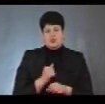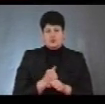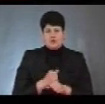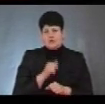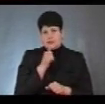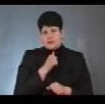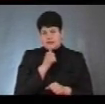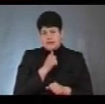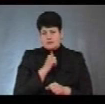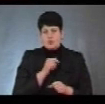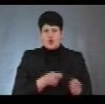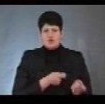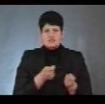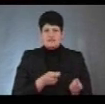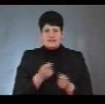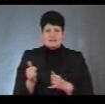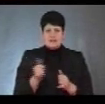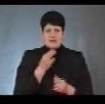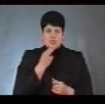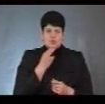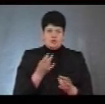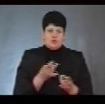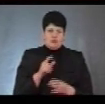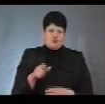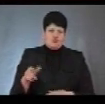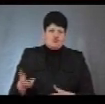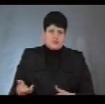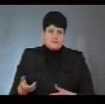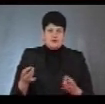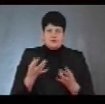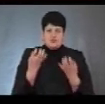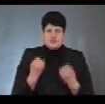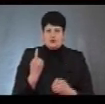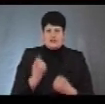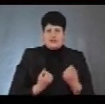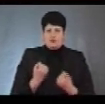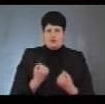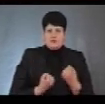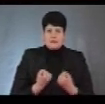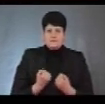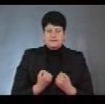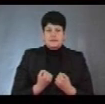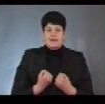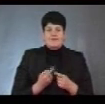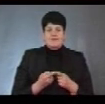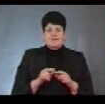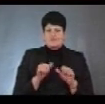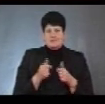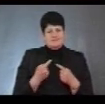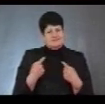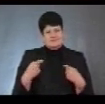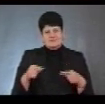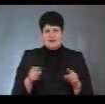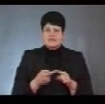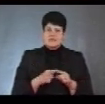по розвезенню і забезпеченню їжею потребуючих. Потрібно ще один автомобіль, але формат автомобіля має бути інший. Це вже, наприклад,